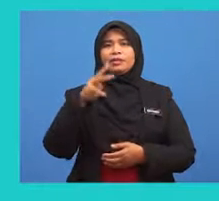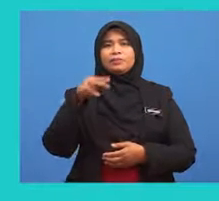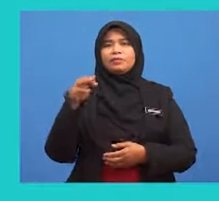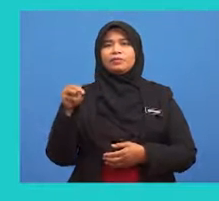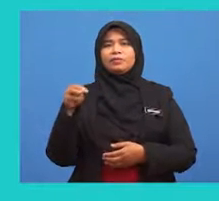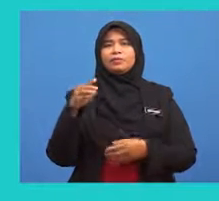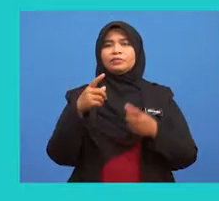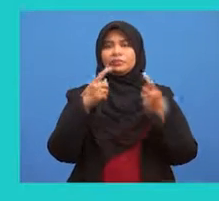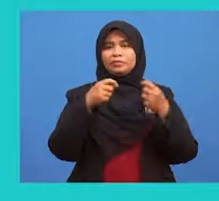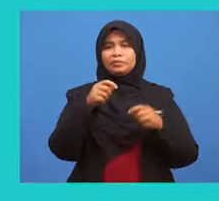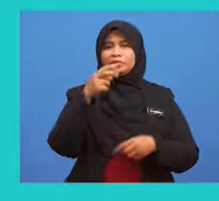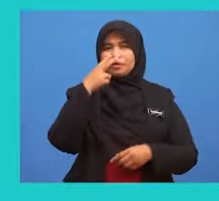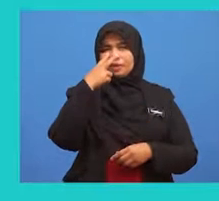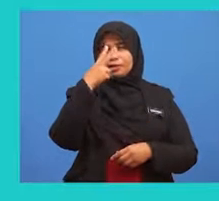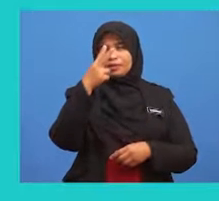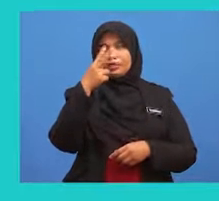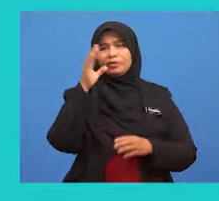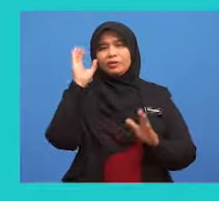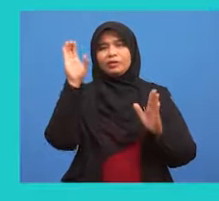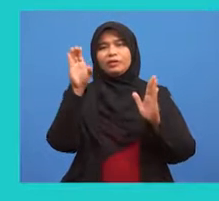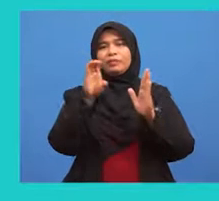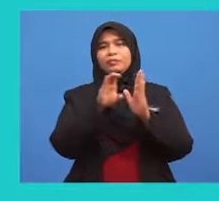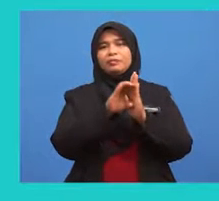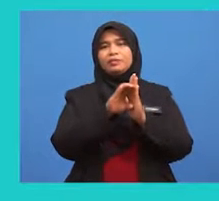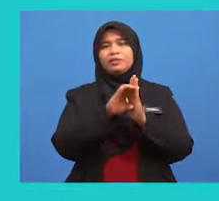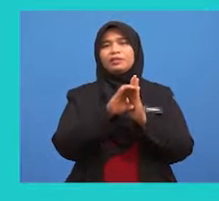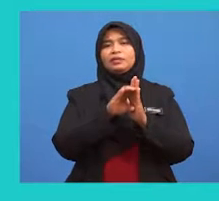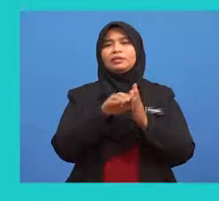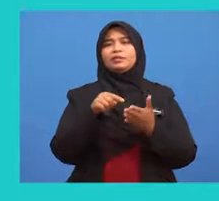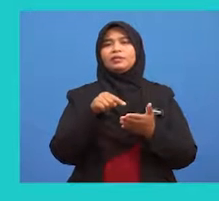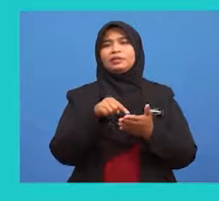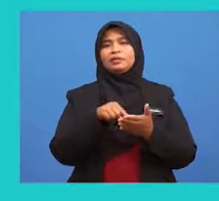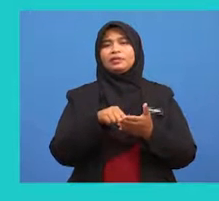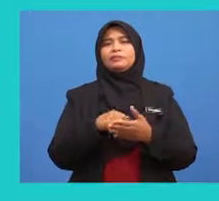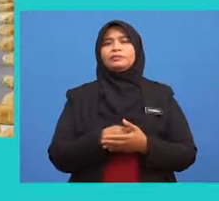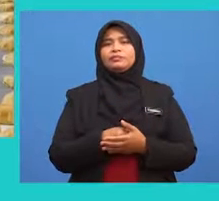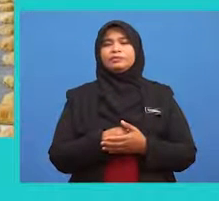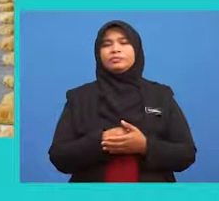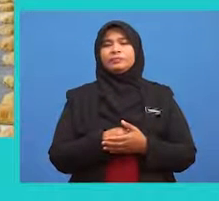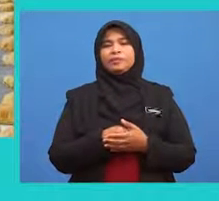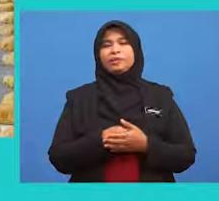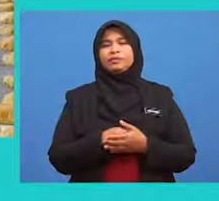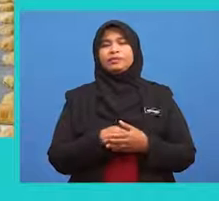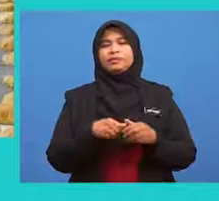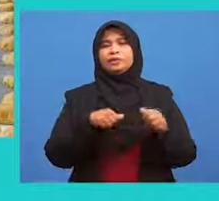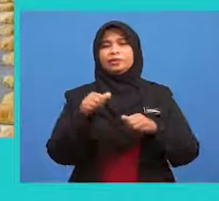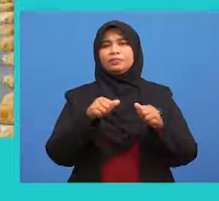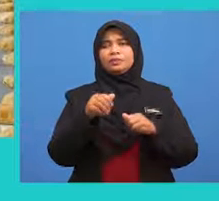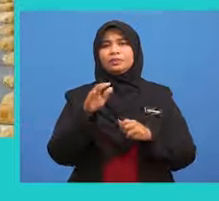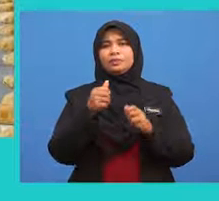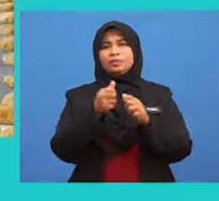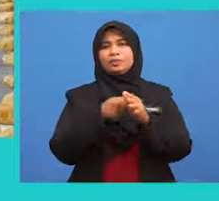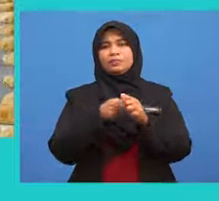Murid-murid, cuba anda semua lihat aktiviti yang berlaku dalam setiap gambar yang